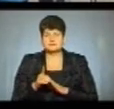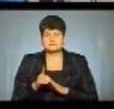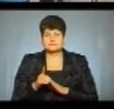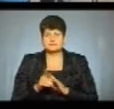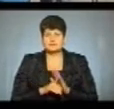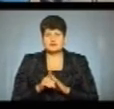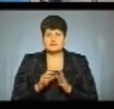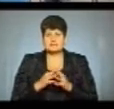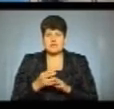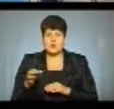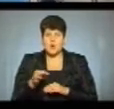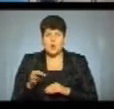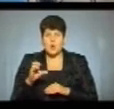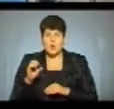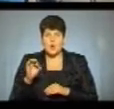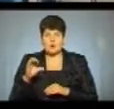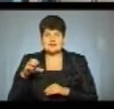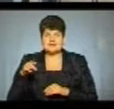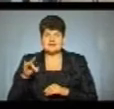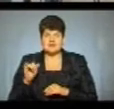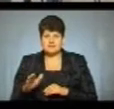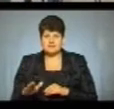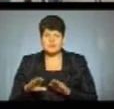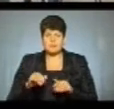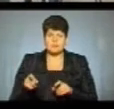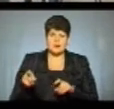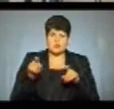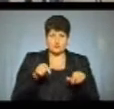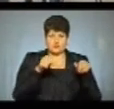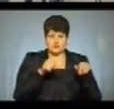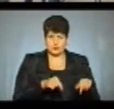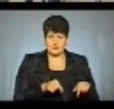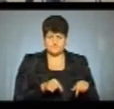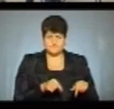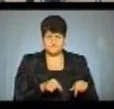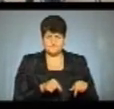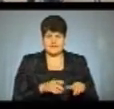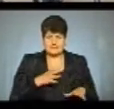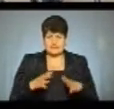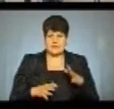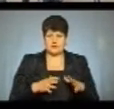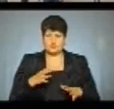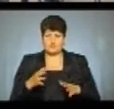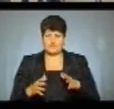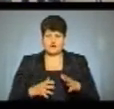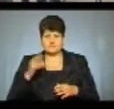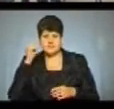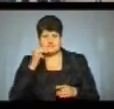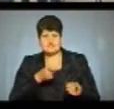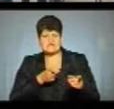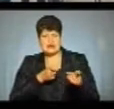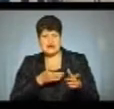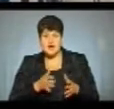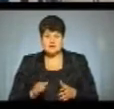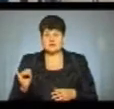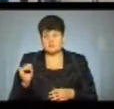спочатку в селі Острів на лижній базі без біатлону. Пізніше перейшов сюди, тренувався, вже вчився стріляти. І